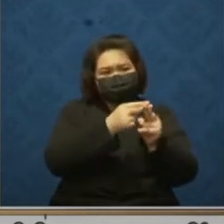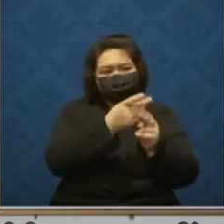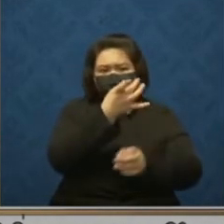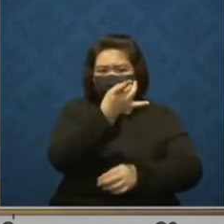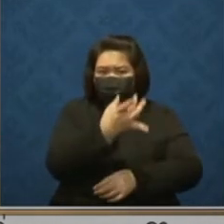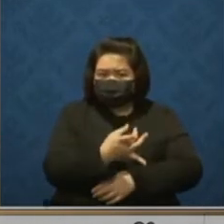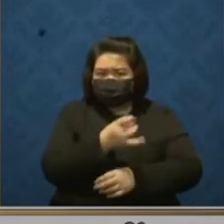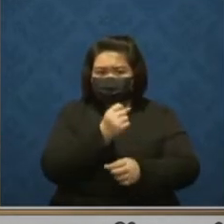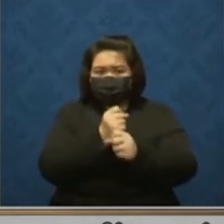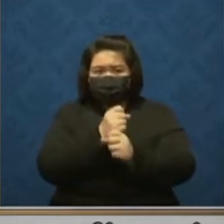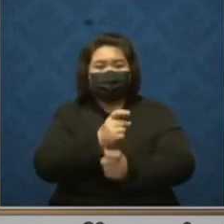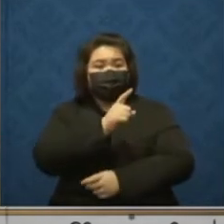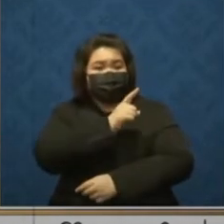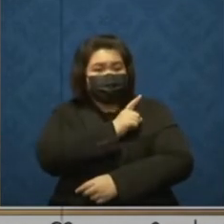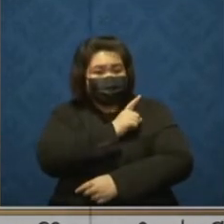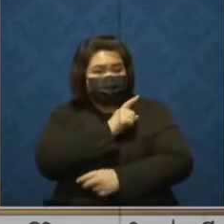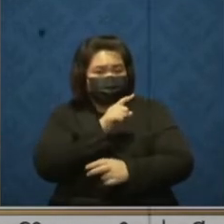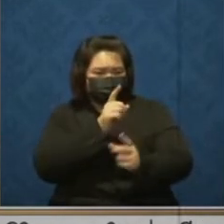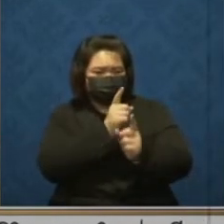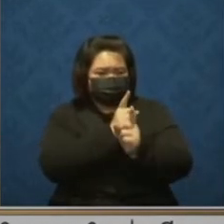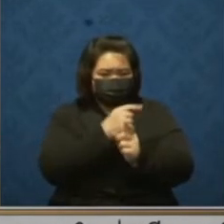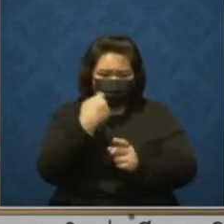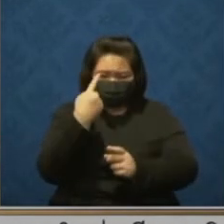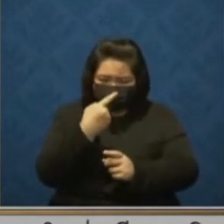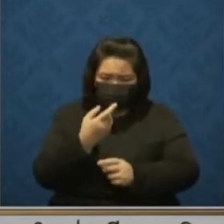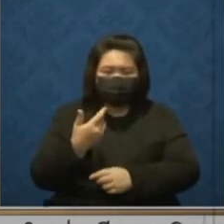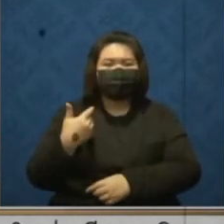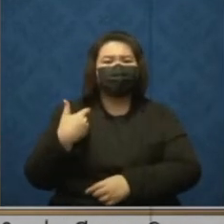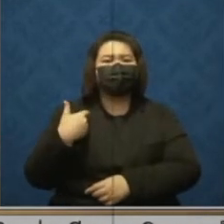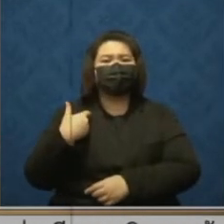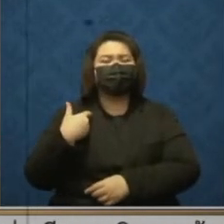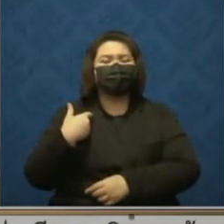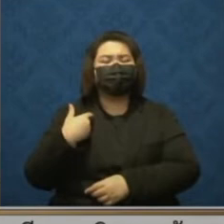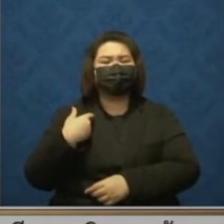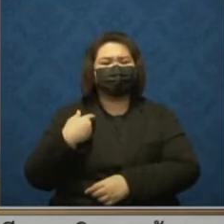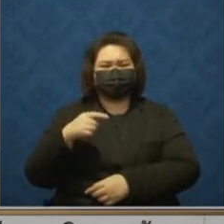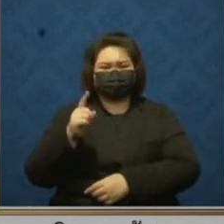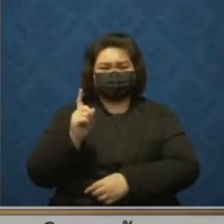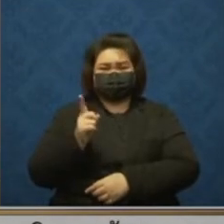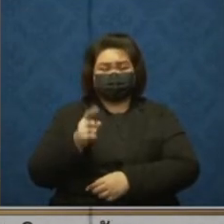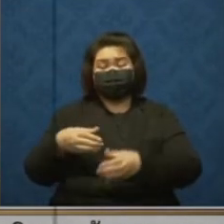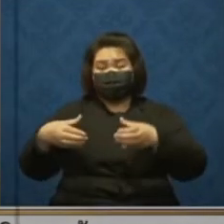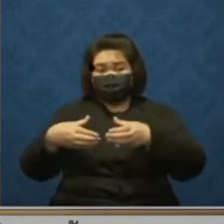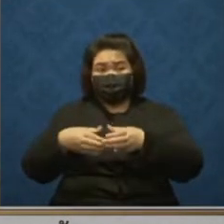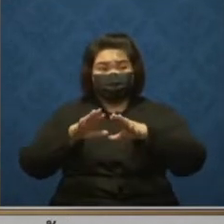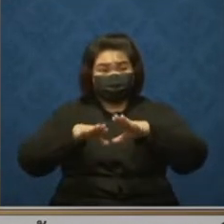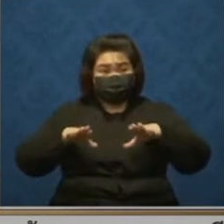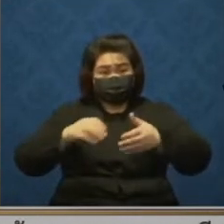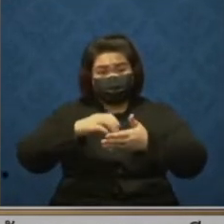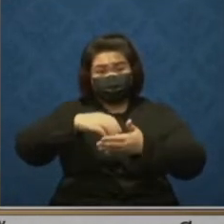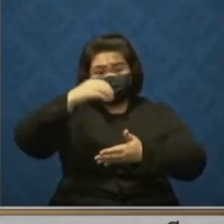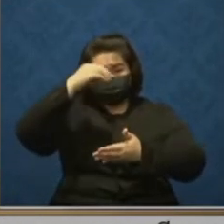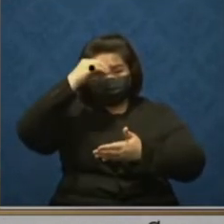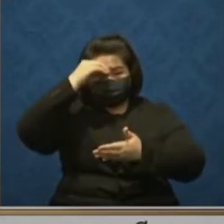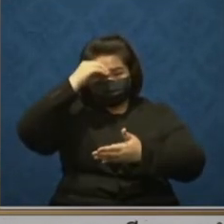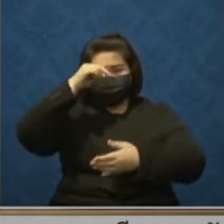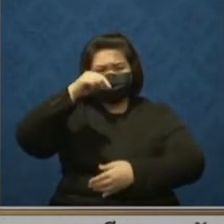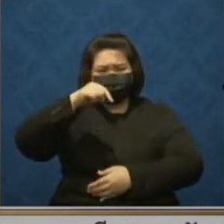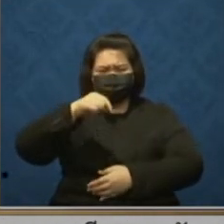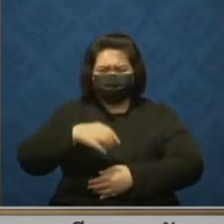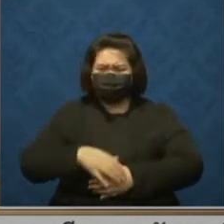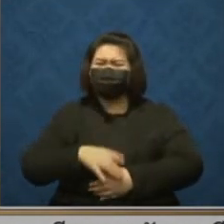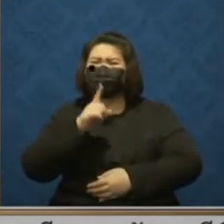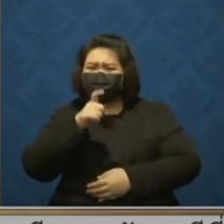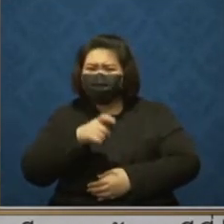มีใครทำหน้าที่อะไรทำราวกับว่าการเคลื่อนไหวของกลุ่มนักศึกษาเหล่านี้หรือจะไปปล้น